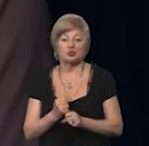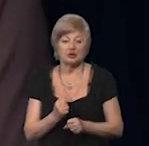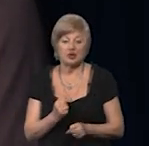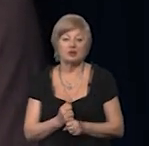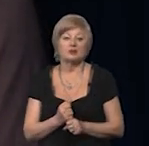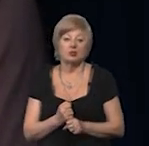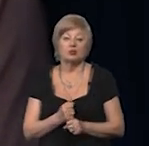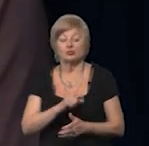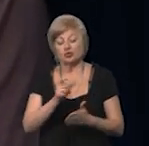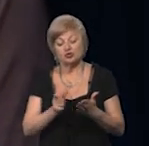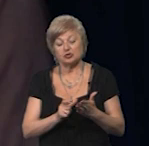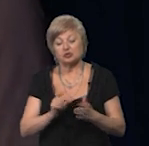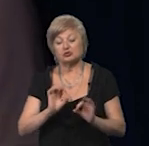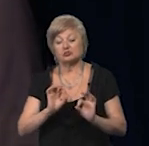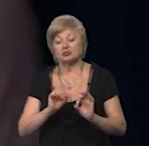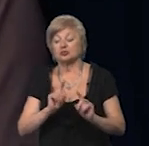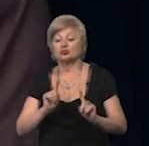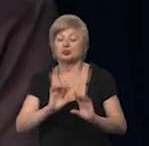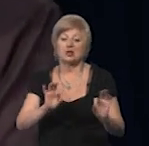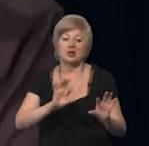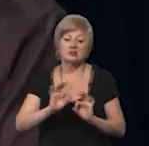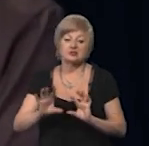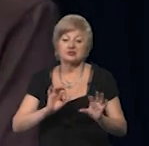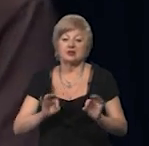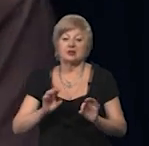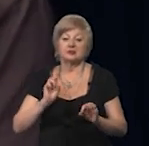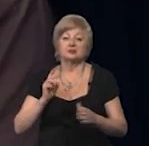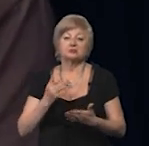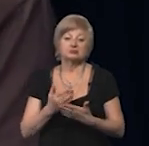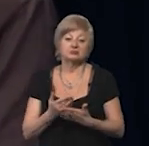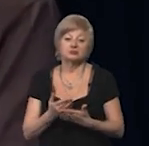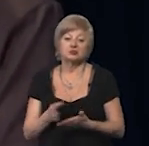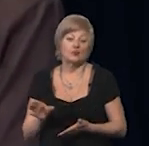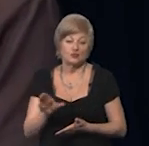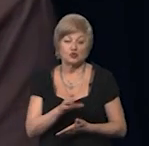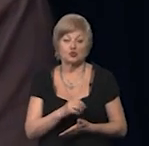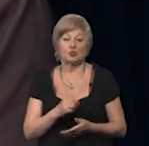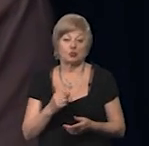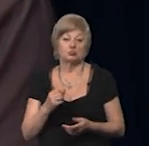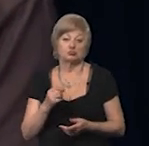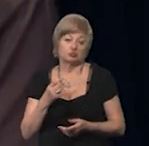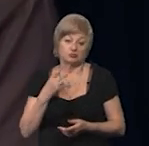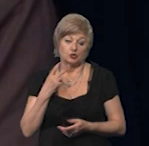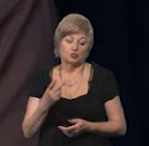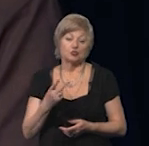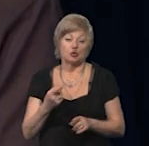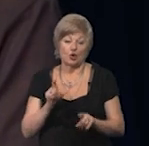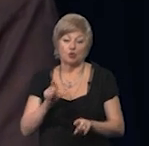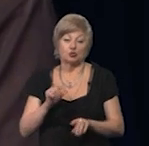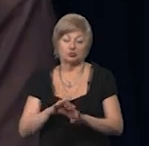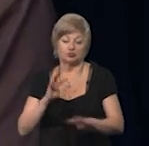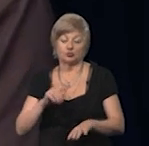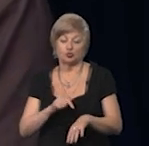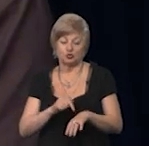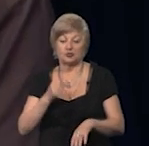тут я текст скажу, фу, як би скоріше зі сцени звалить там, да, ну, все, люди в залі одразу це відчувають, і вони не хочуть